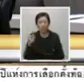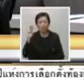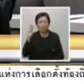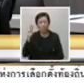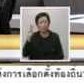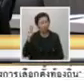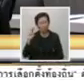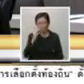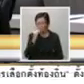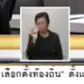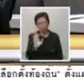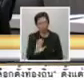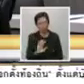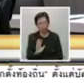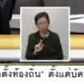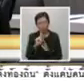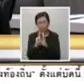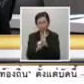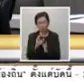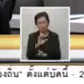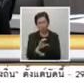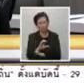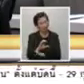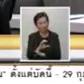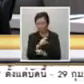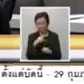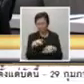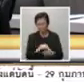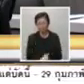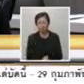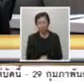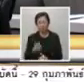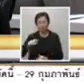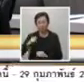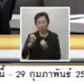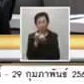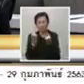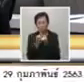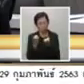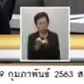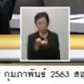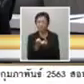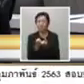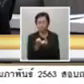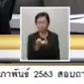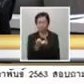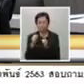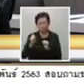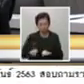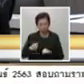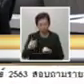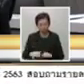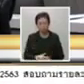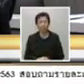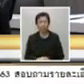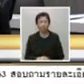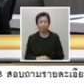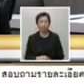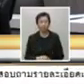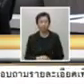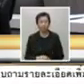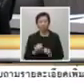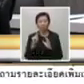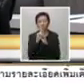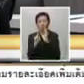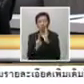ำมิได้โดยข้อบังคับก็ดีโดยคำสั่งของศาลรัฐธรรมนูญก็ดี โดยการยึดถือเอาหลักกฎหม